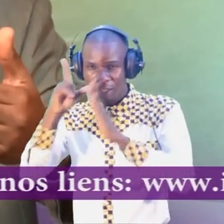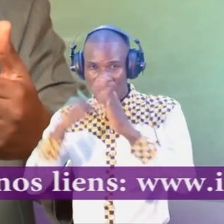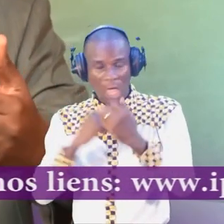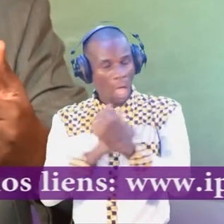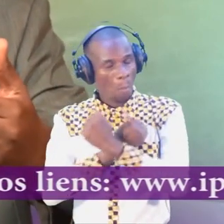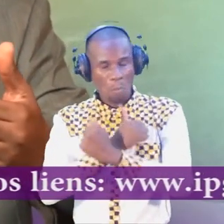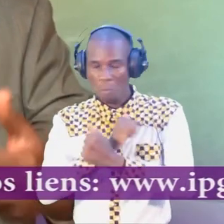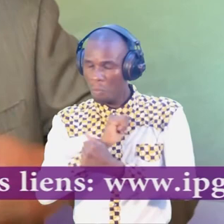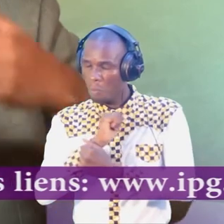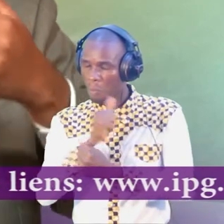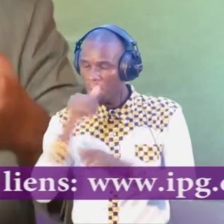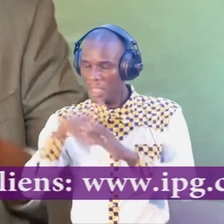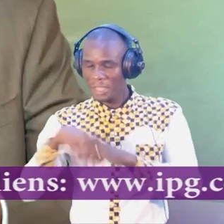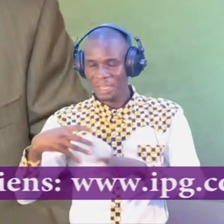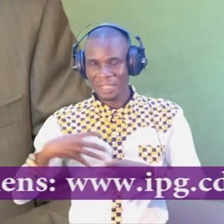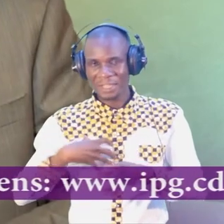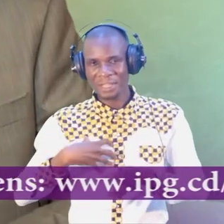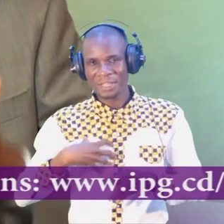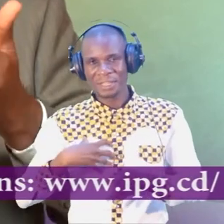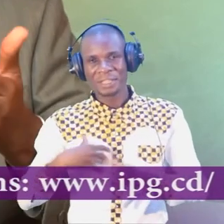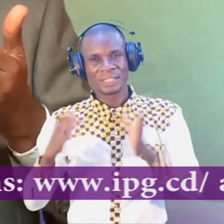kukupatia amani na upendo wake.